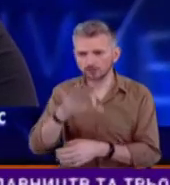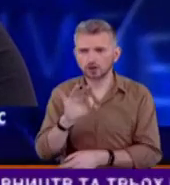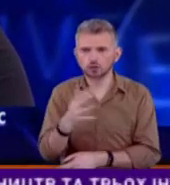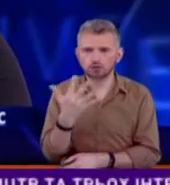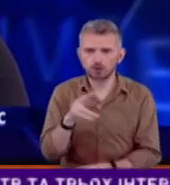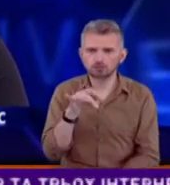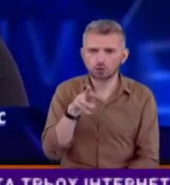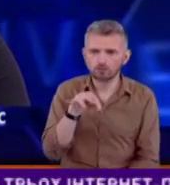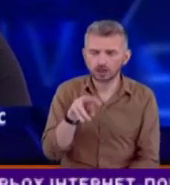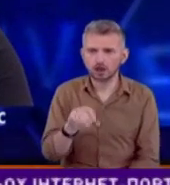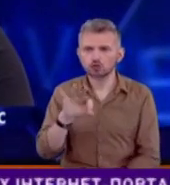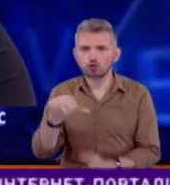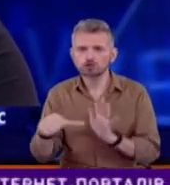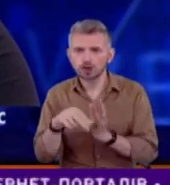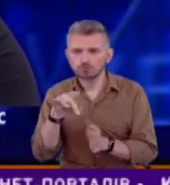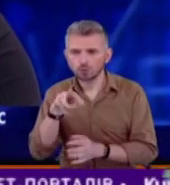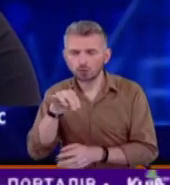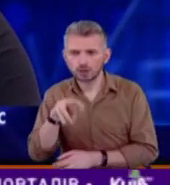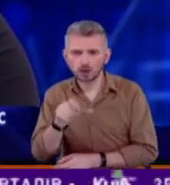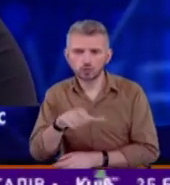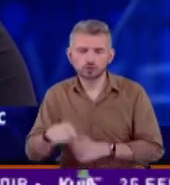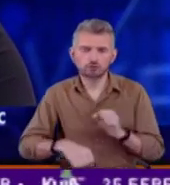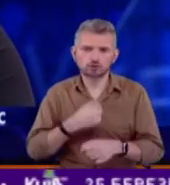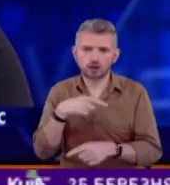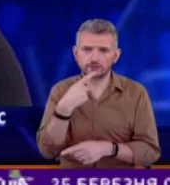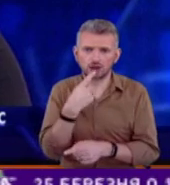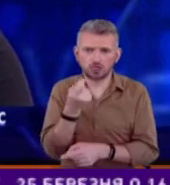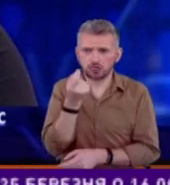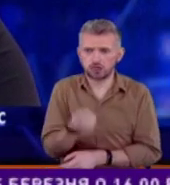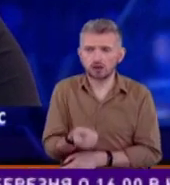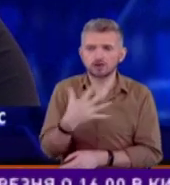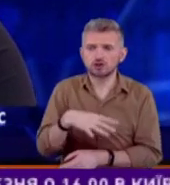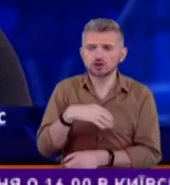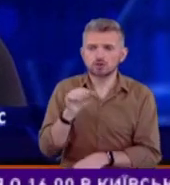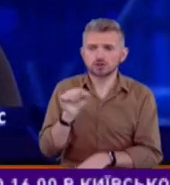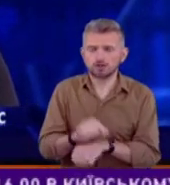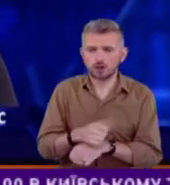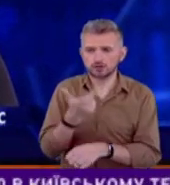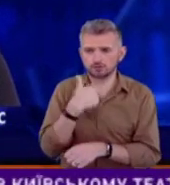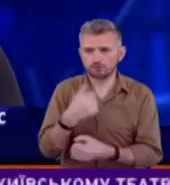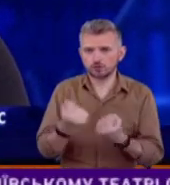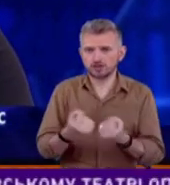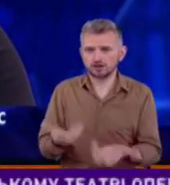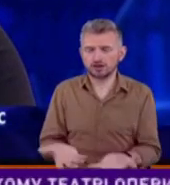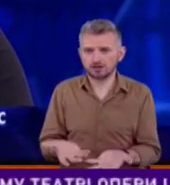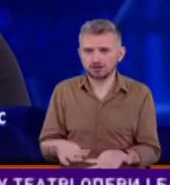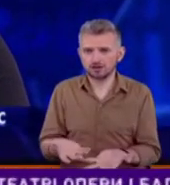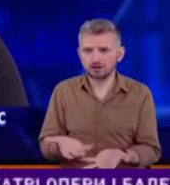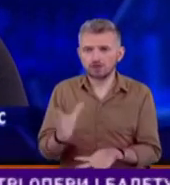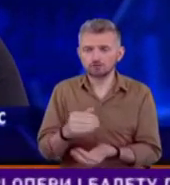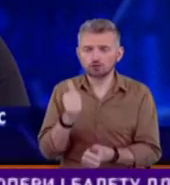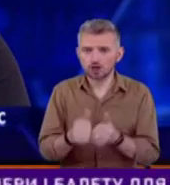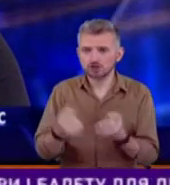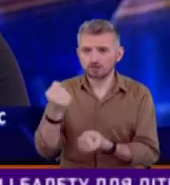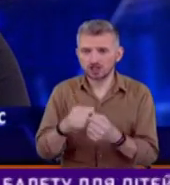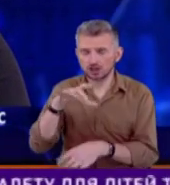промилле, 0,6 промилле, люди возмущаются, говорят, это практически ничего, зачем вы останавливаете добропорядочных водителей. И все чаще водители